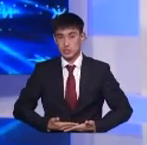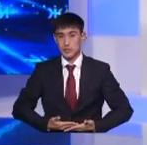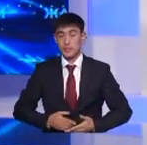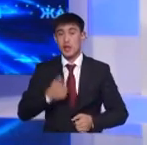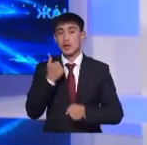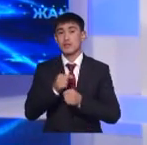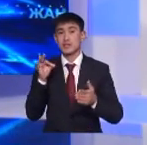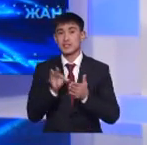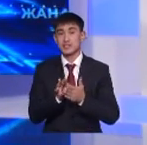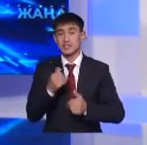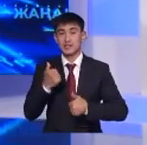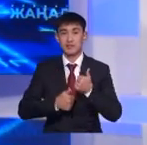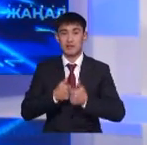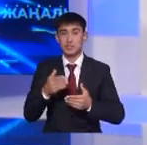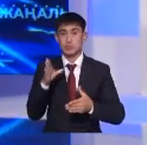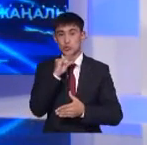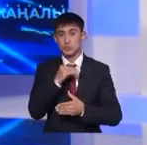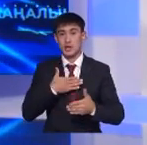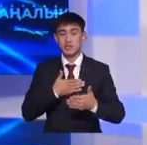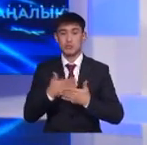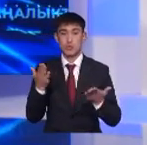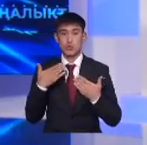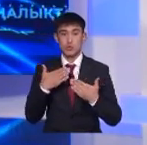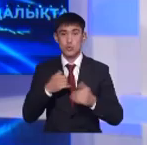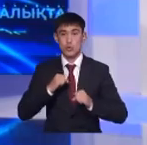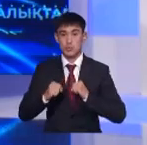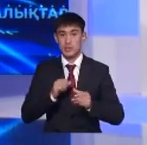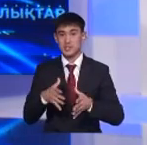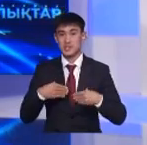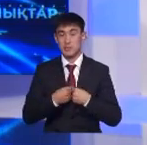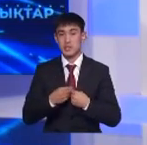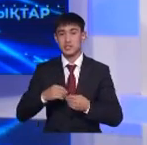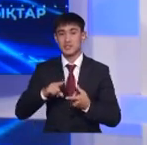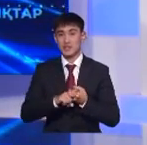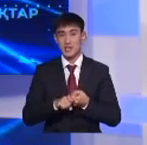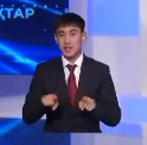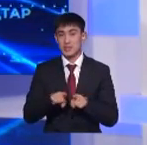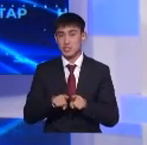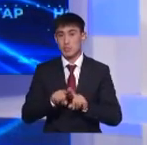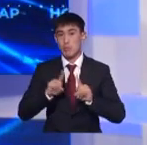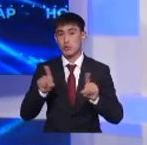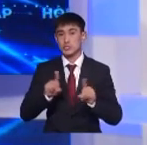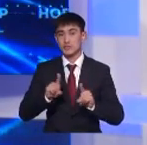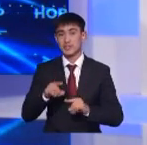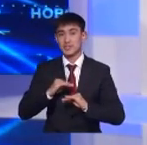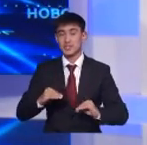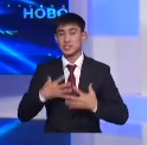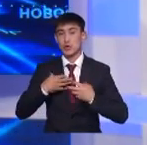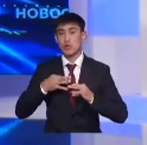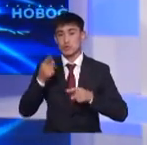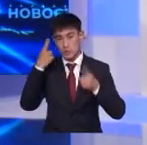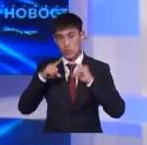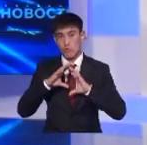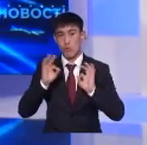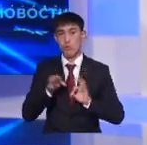жизни. Основная цель соревнований – способствовать активному отдыху и укреплению семейных связей, а также популяризировать идеи